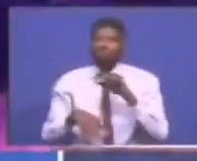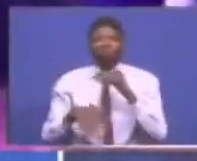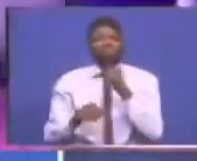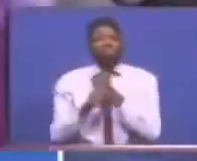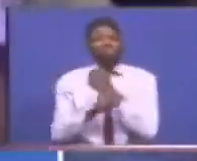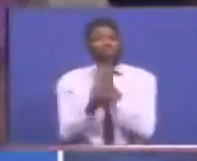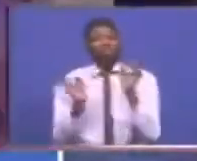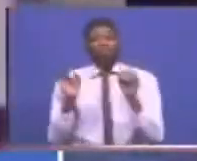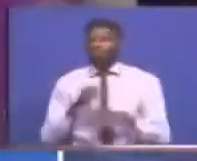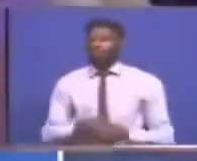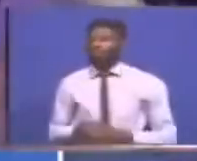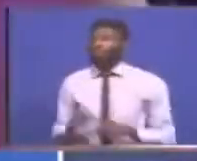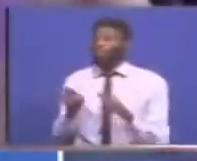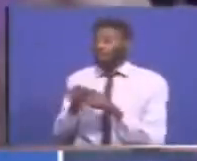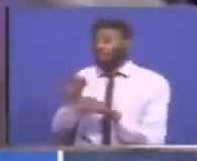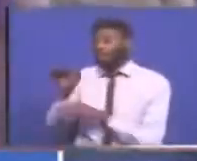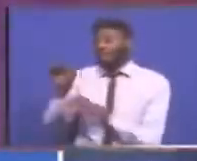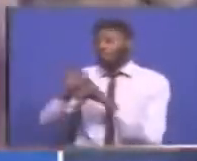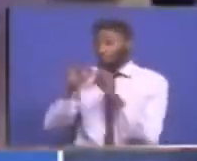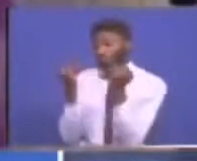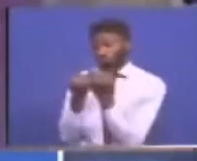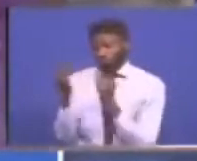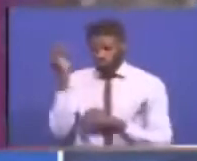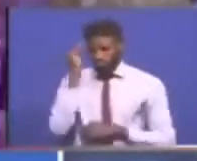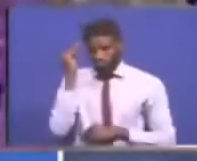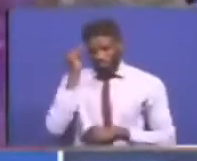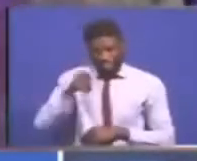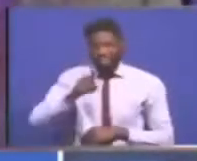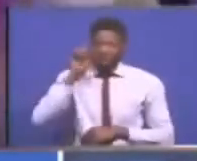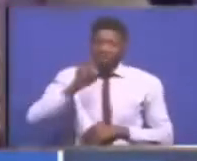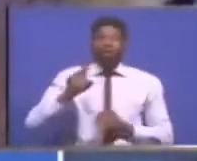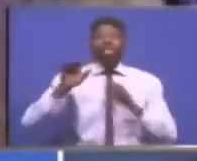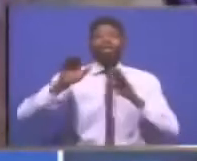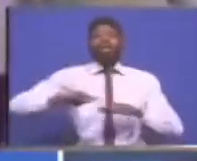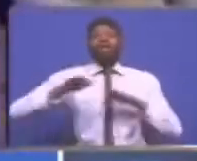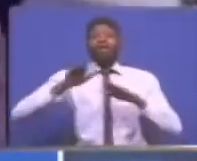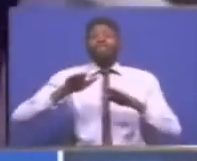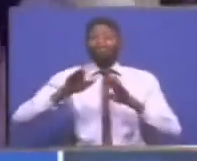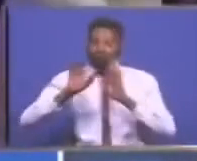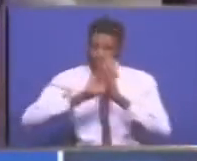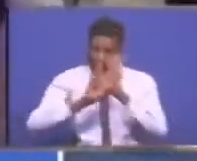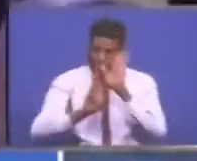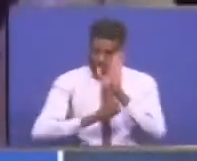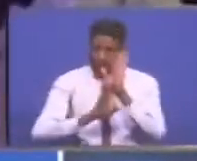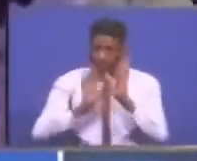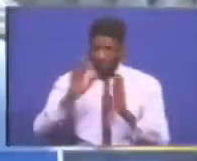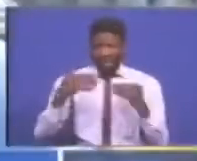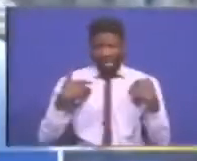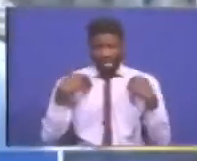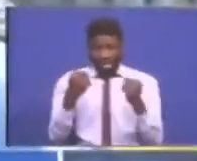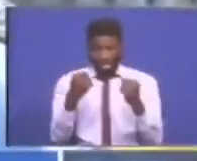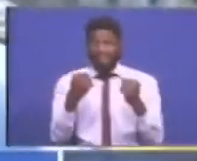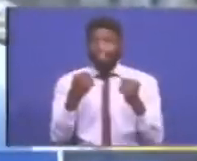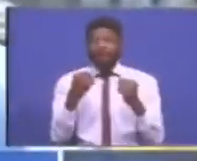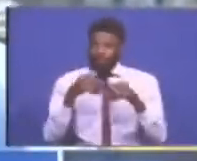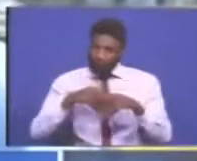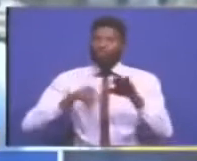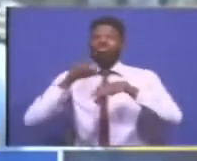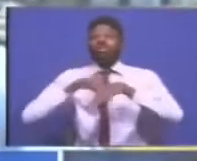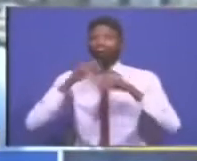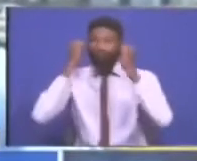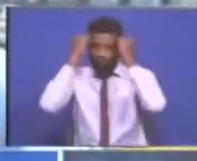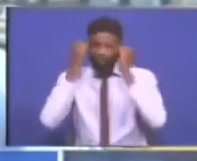kuwa katika tahadhari kuu na kuzingatia kanuni za afya zilizowekwa wanafunzi wanaporejea shuleni wiki hii. Let us invest